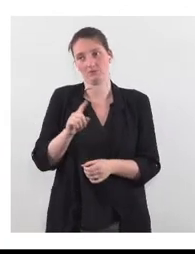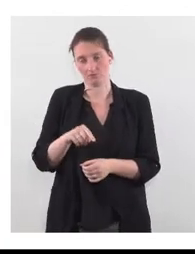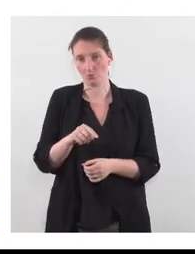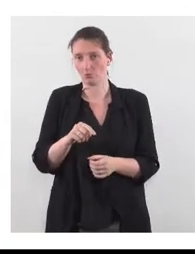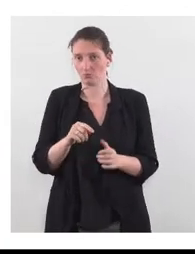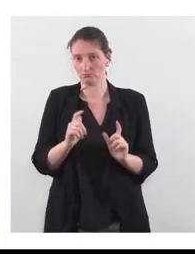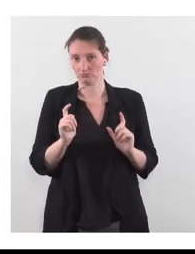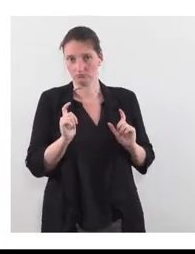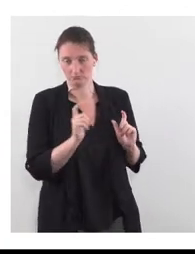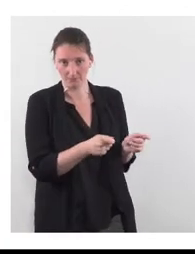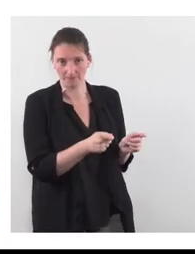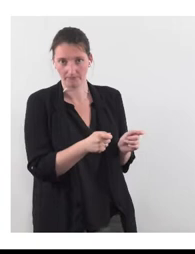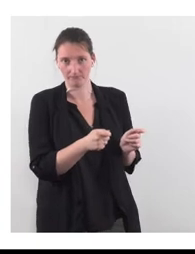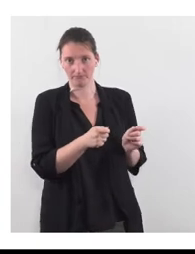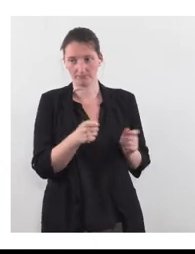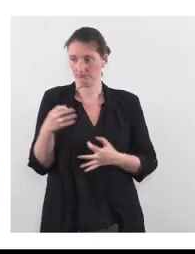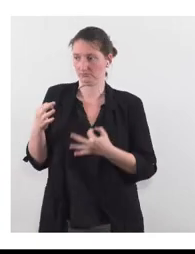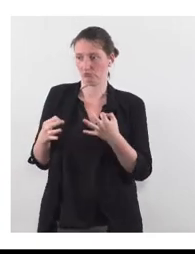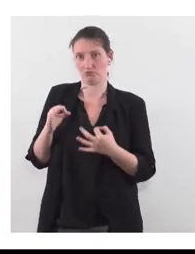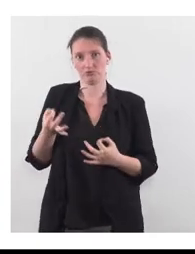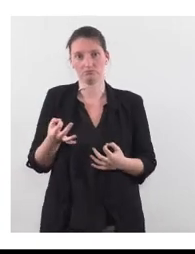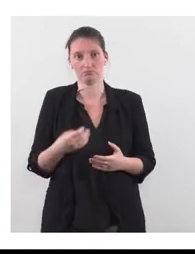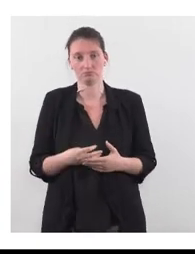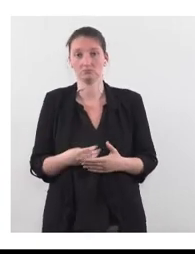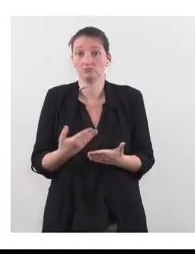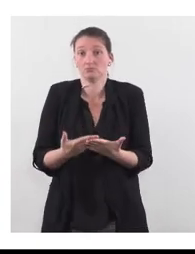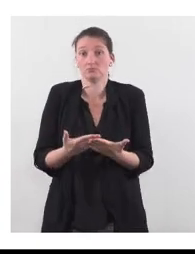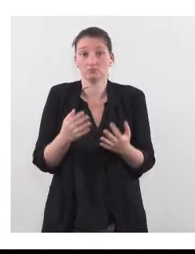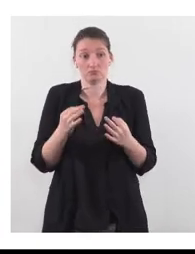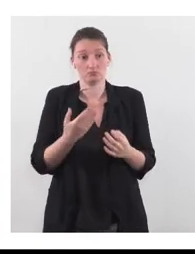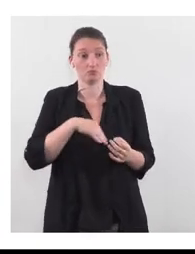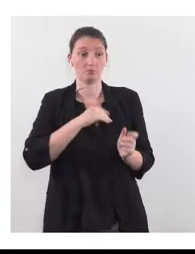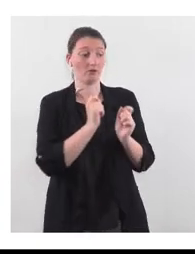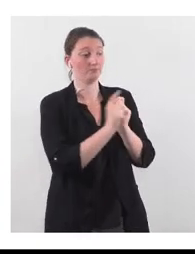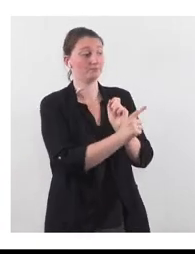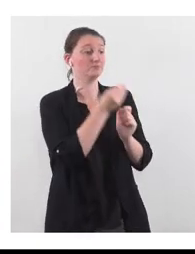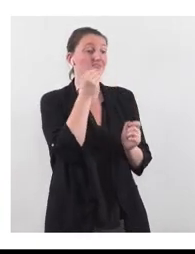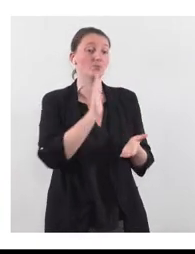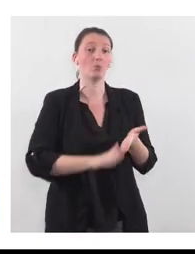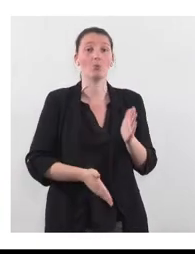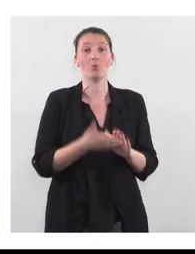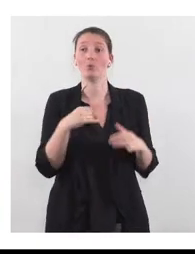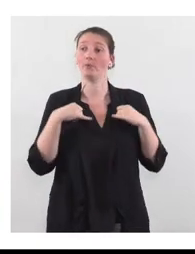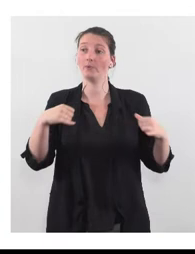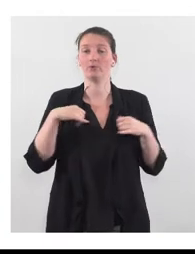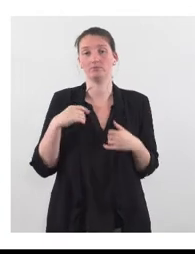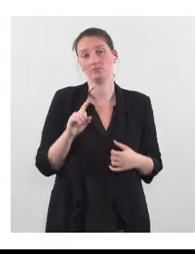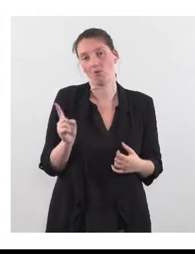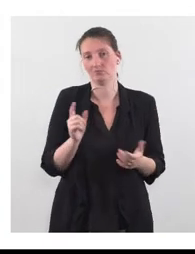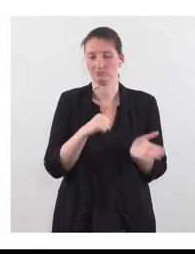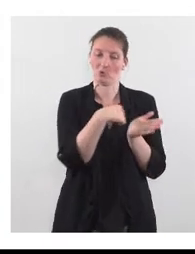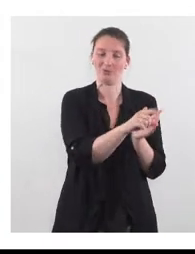donnée par le tribunal. Le simple fait de payer ne permet pas un accès à la justice dans ce cas-là.